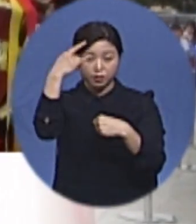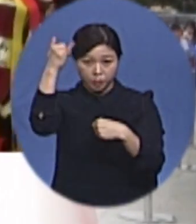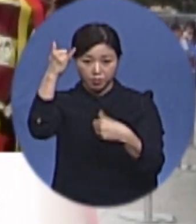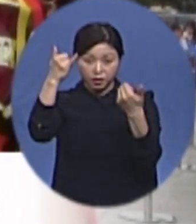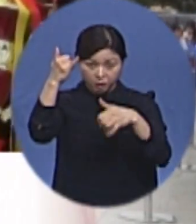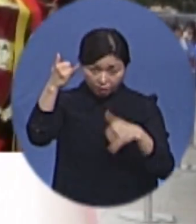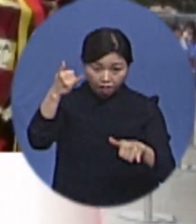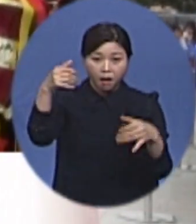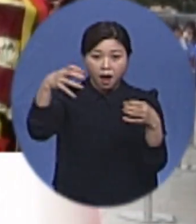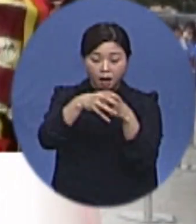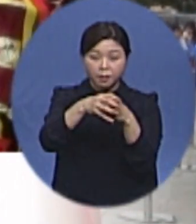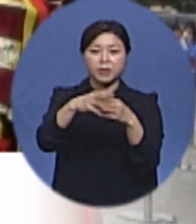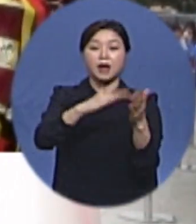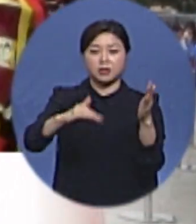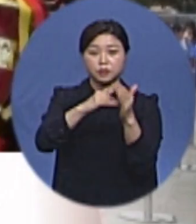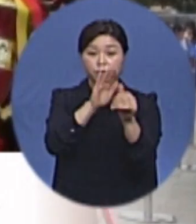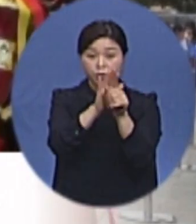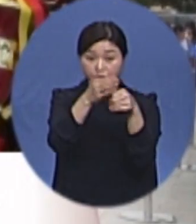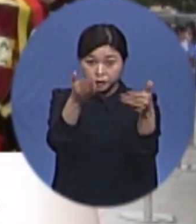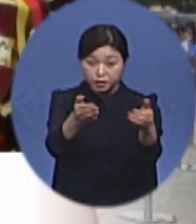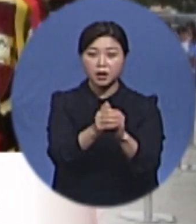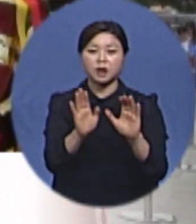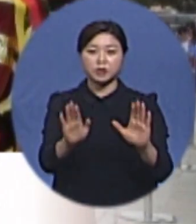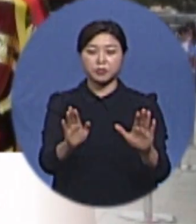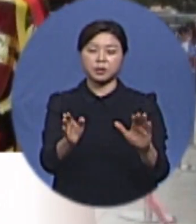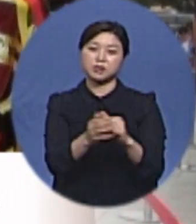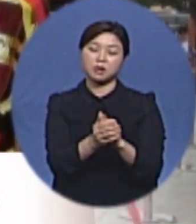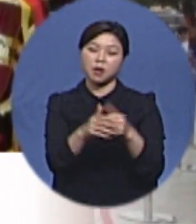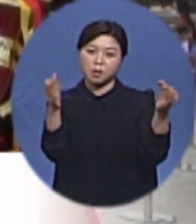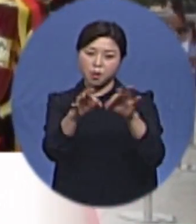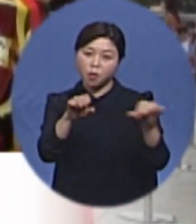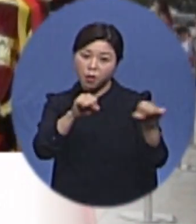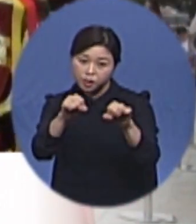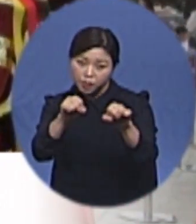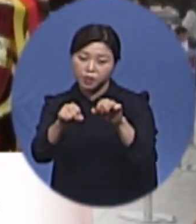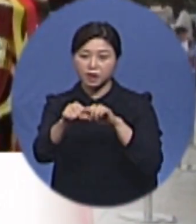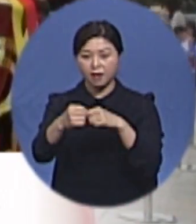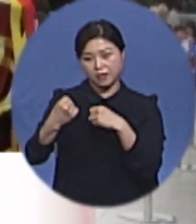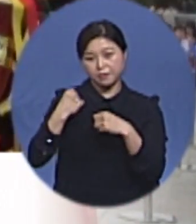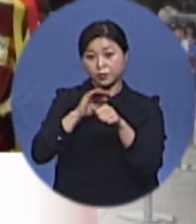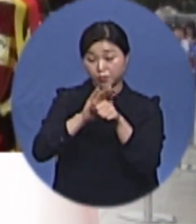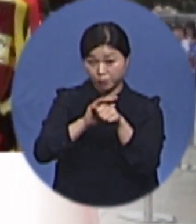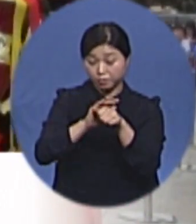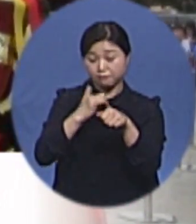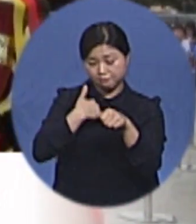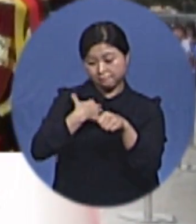하고 있는데요. 제가 이렇게 모금활동에 힘이 되게 해주셔서 감사하고